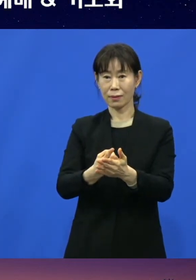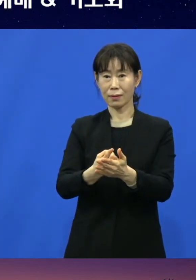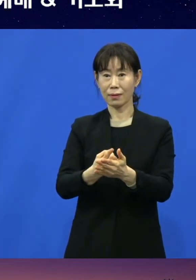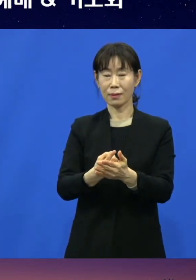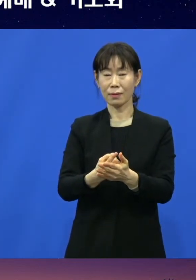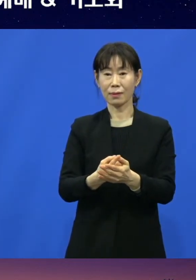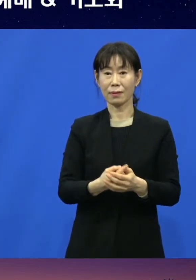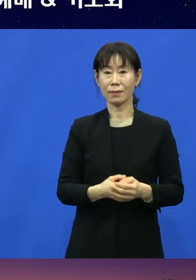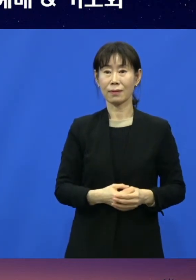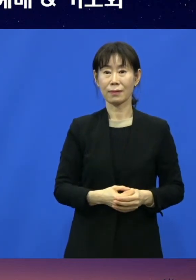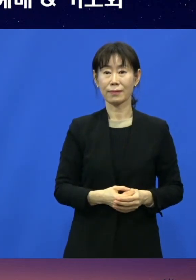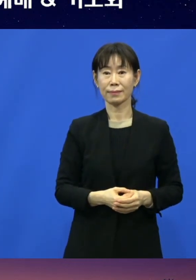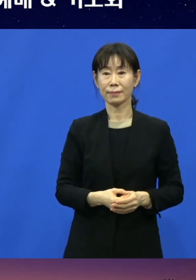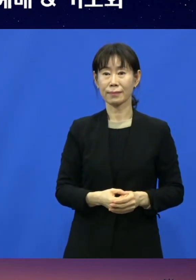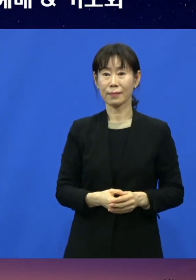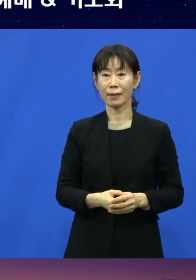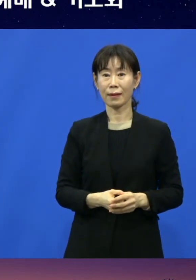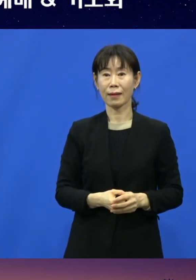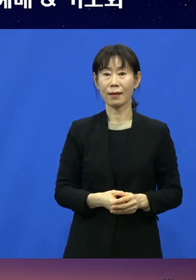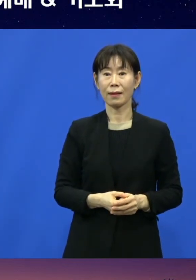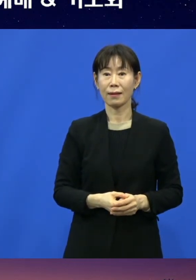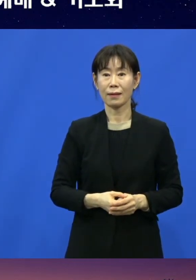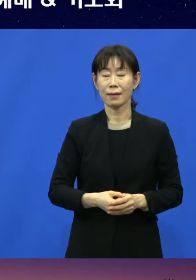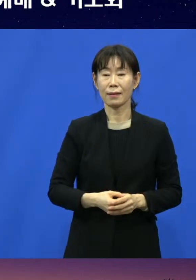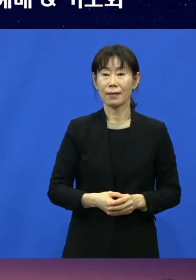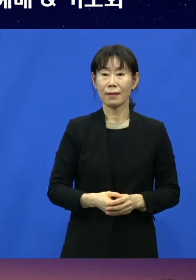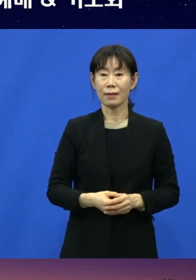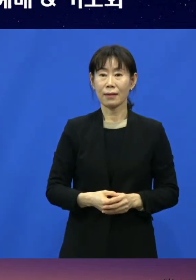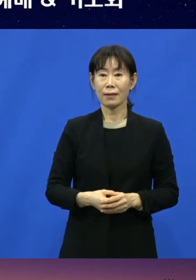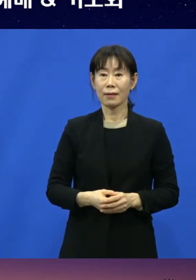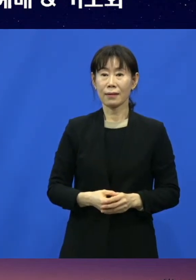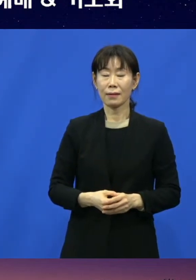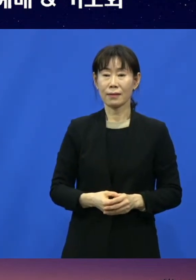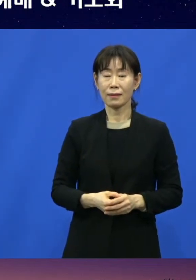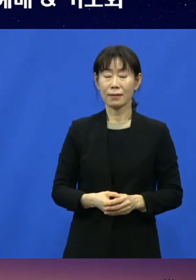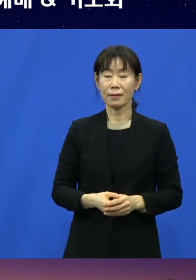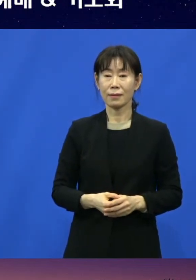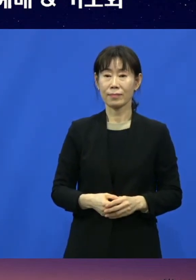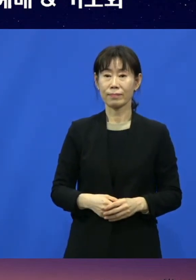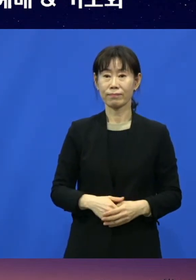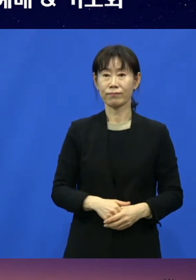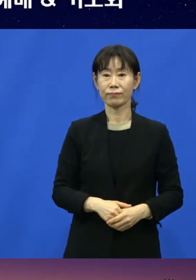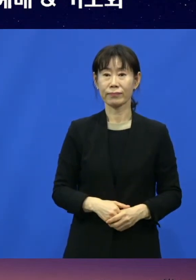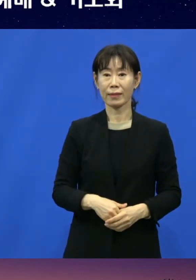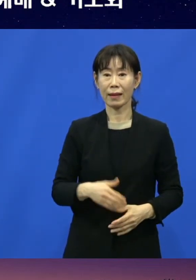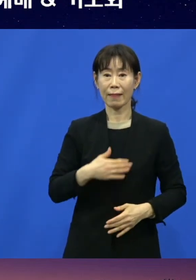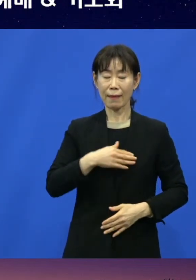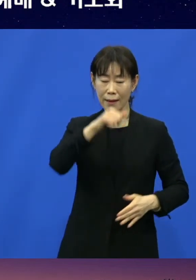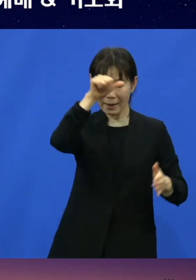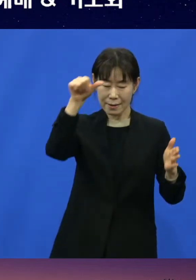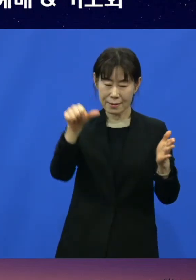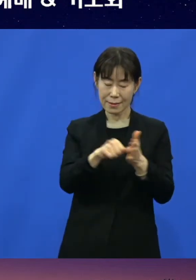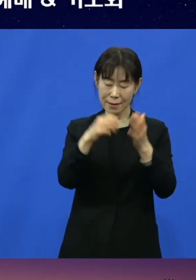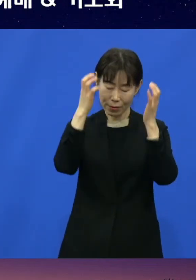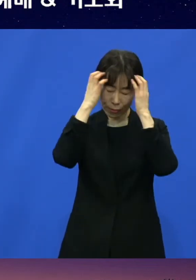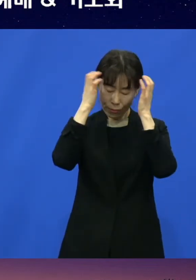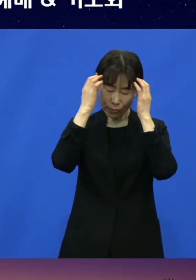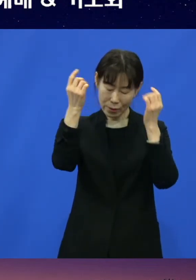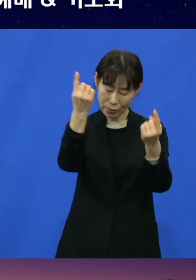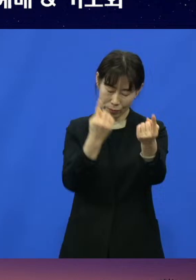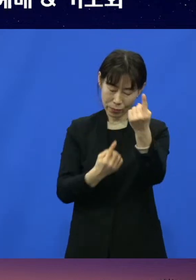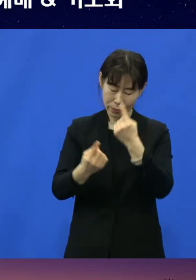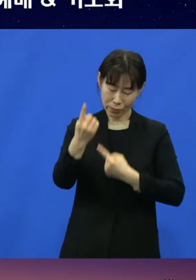찾아오신 거예요. 내가 거부할 수 없을 정도로 강력하게 다가오신 것이죠. 내가 인생이 힘들고 내 인생이